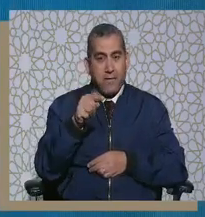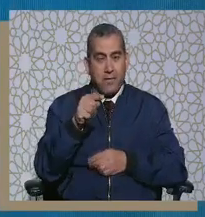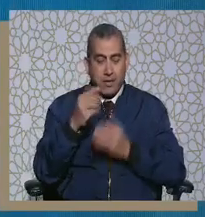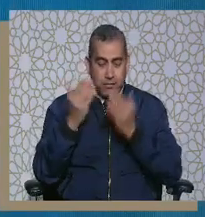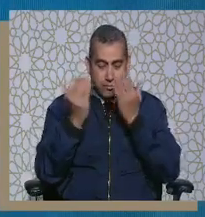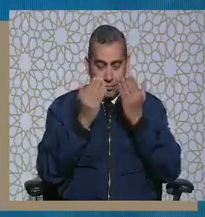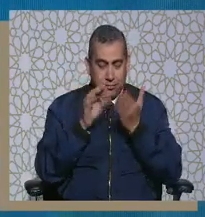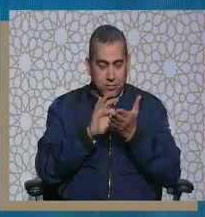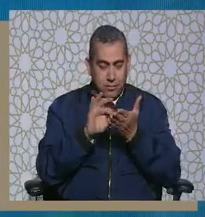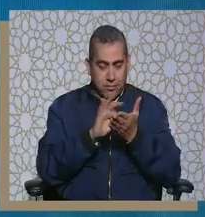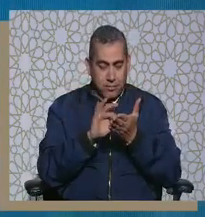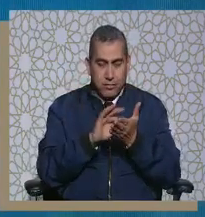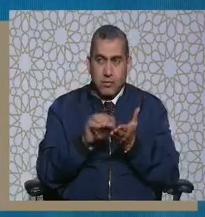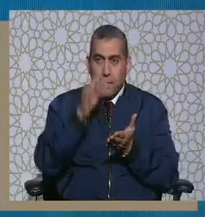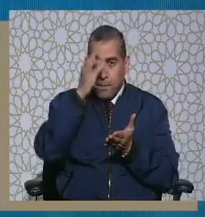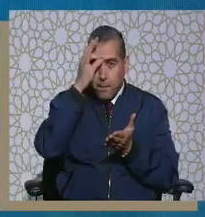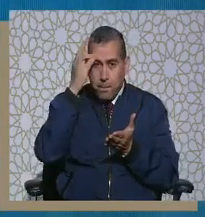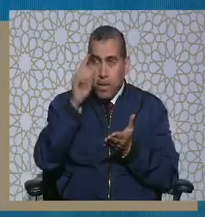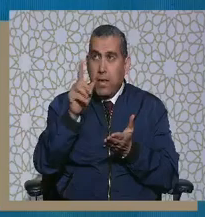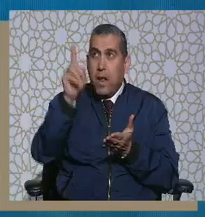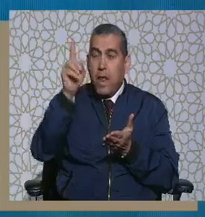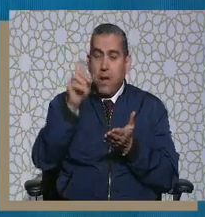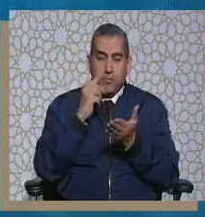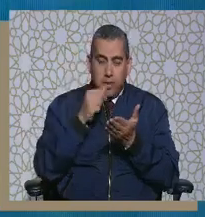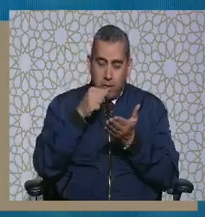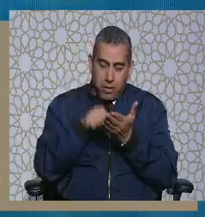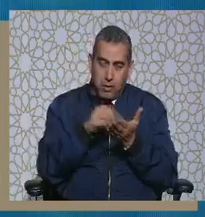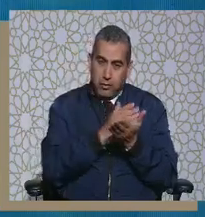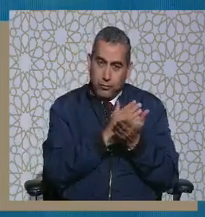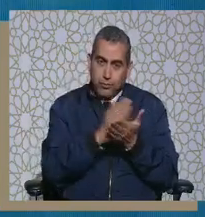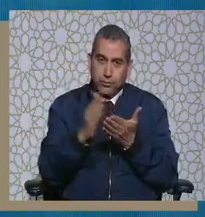اقدار الله ونتخلص من الايه في هذه القراءه